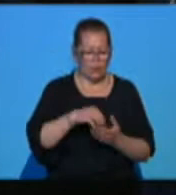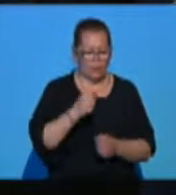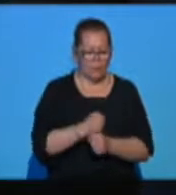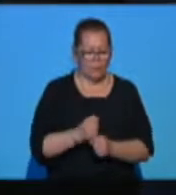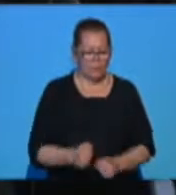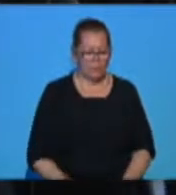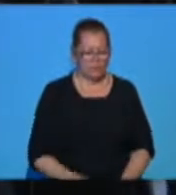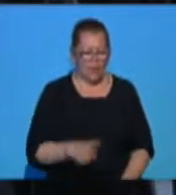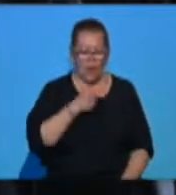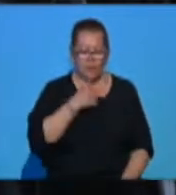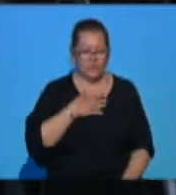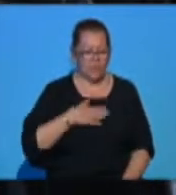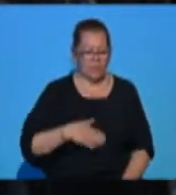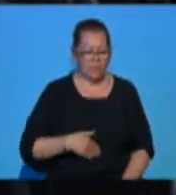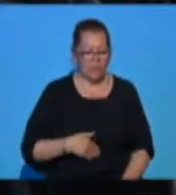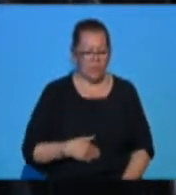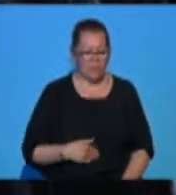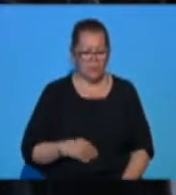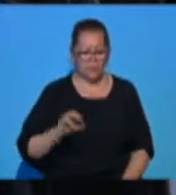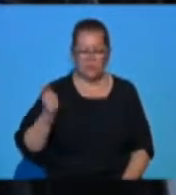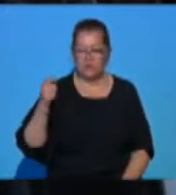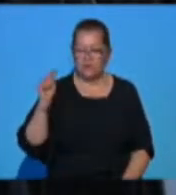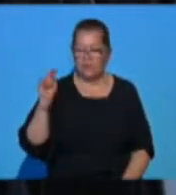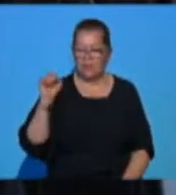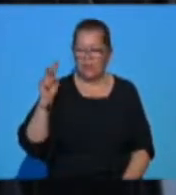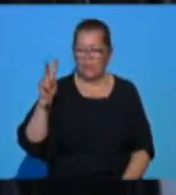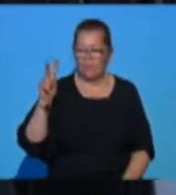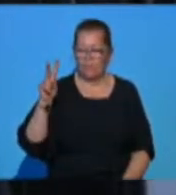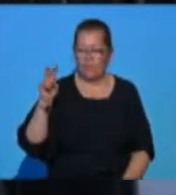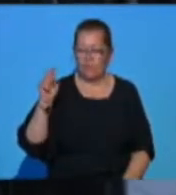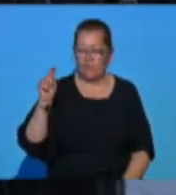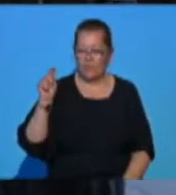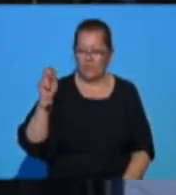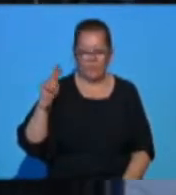ați optat? Pentru stivuitor. Cum vi se pare?